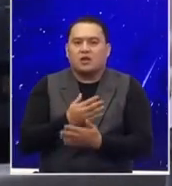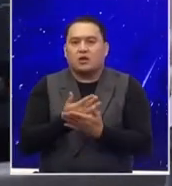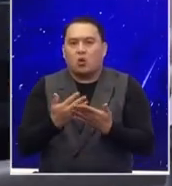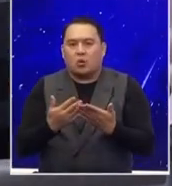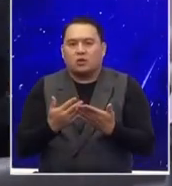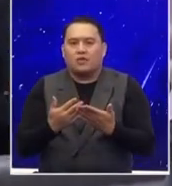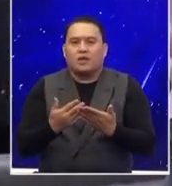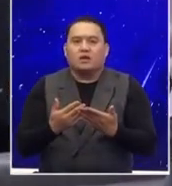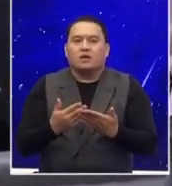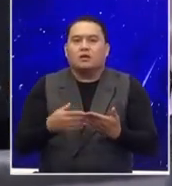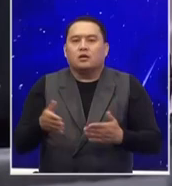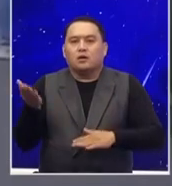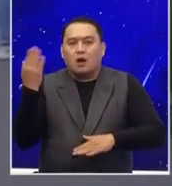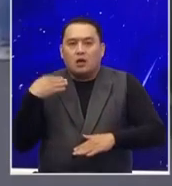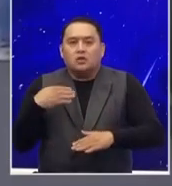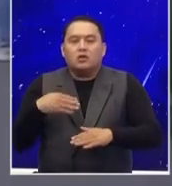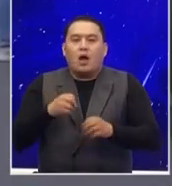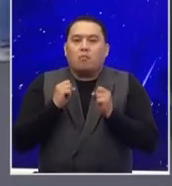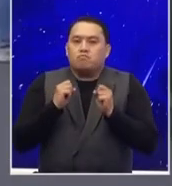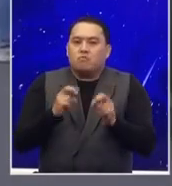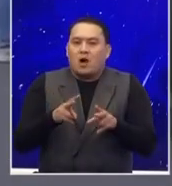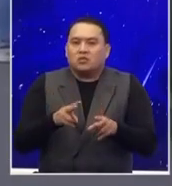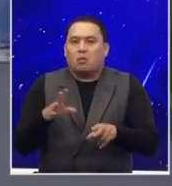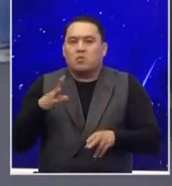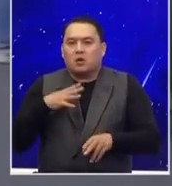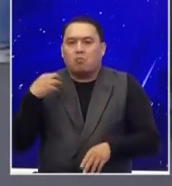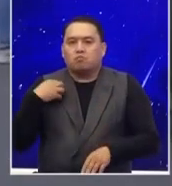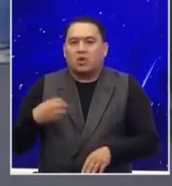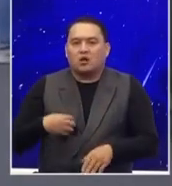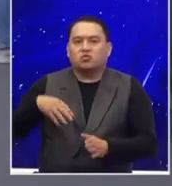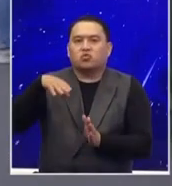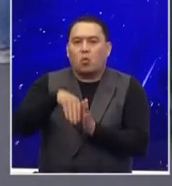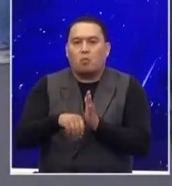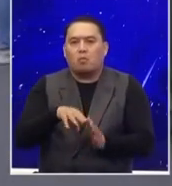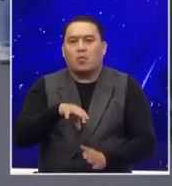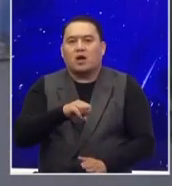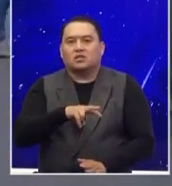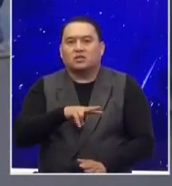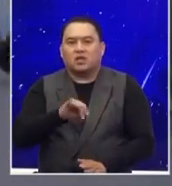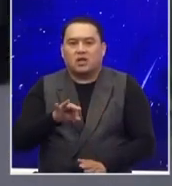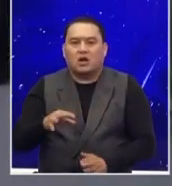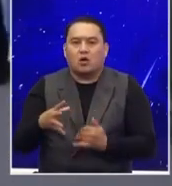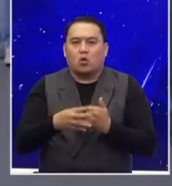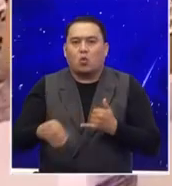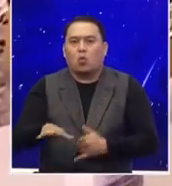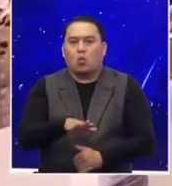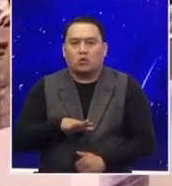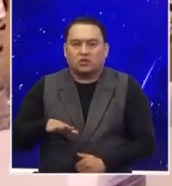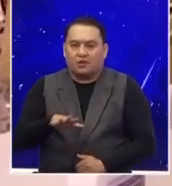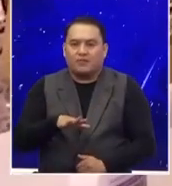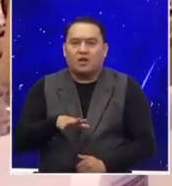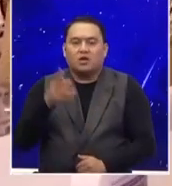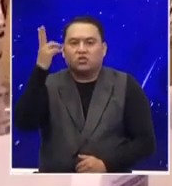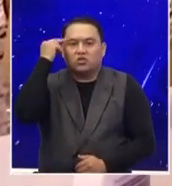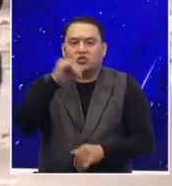и Сент-Этьен. Ранее в число зон наивысшей опасности были включены Париж, Экс-Марсель и остров Гваделупа. Рост